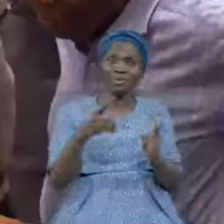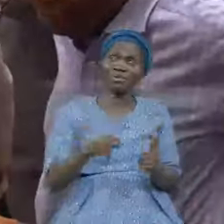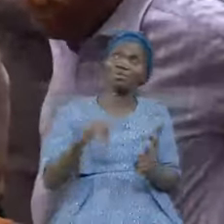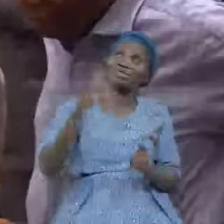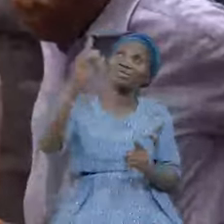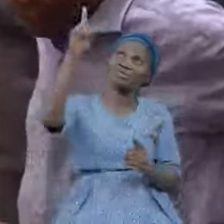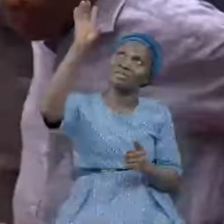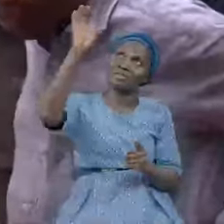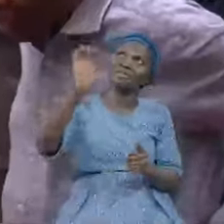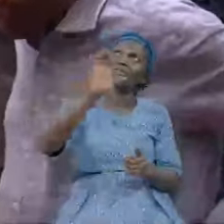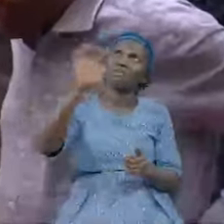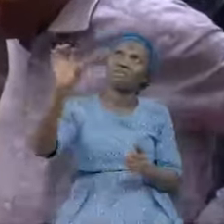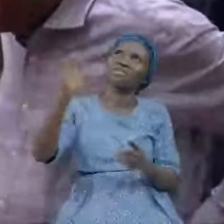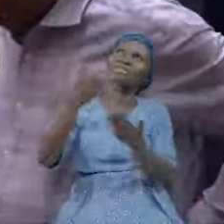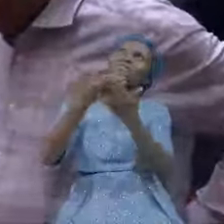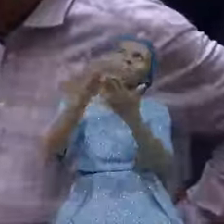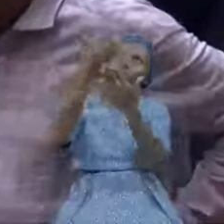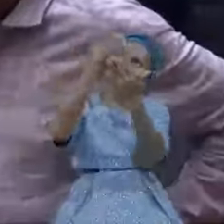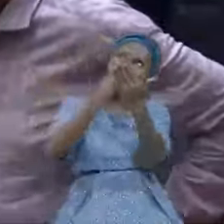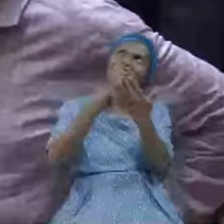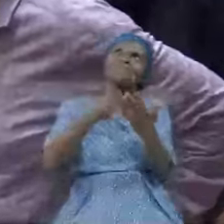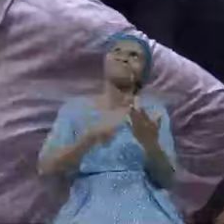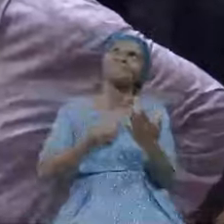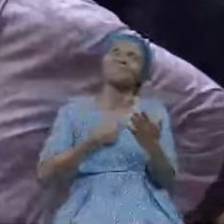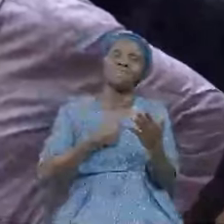la croix devant moi, pas de retour.